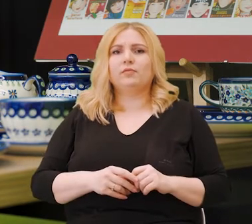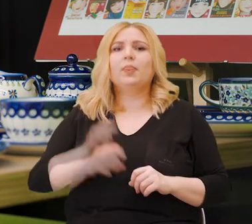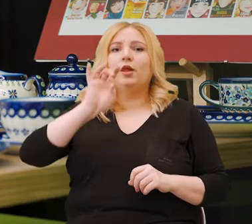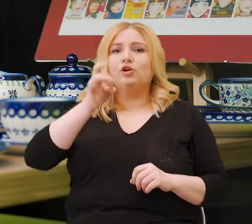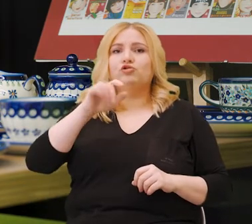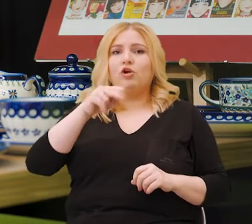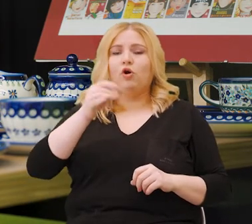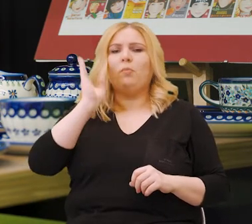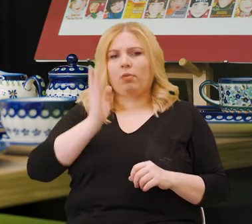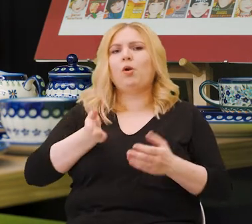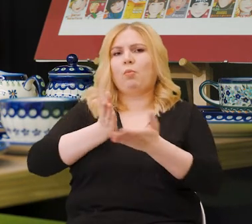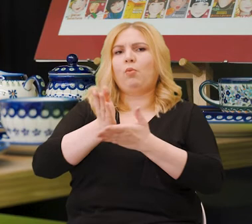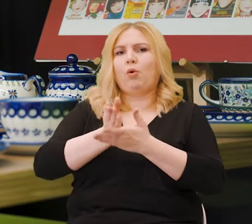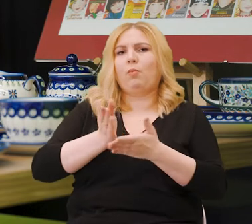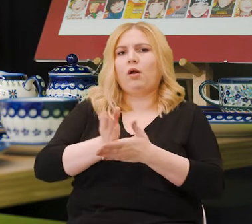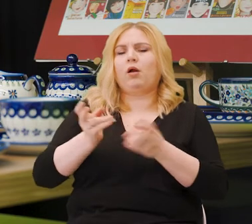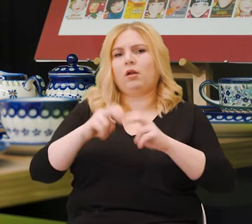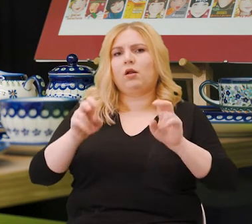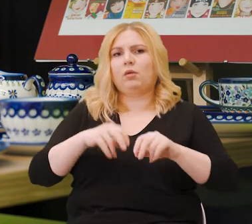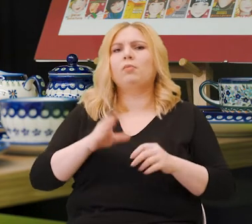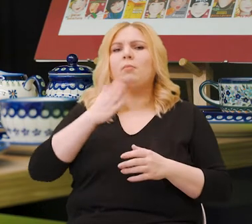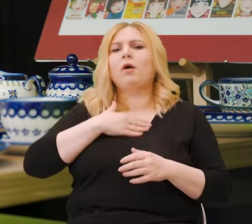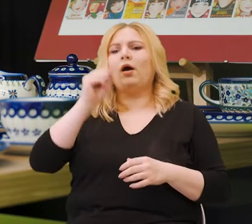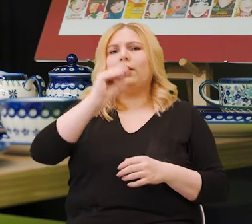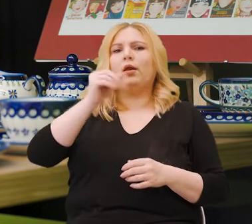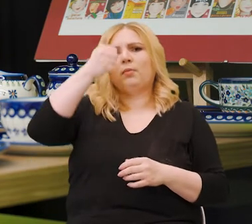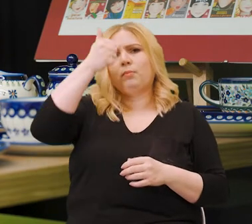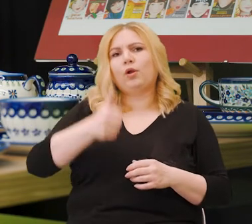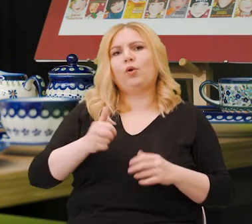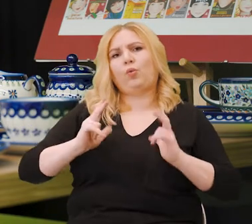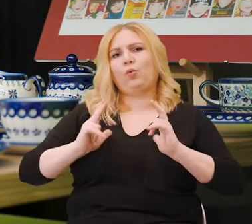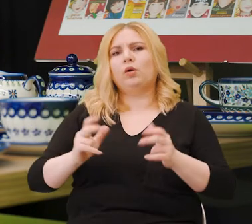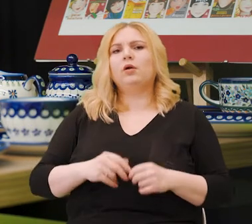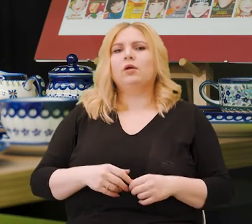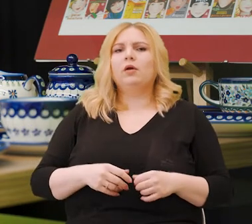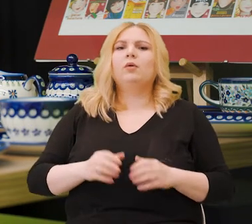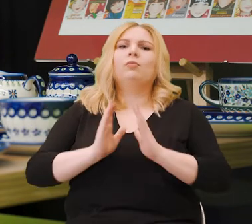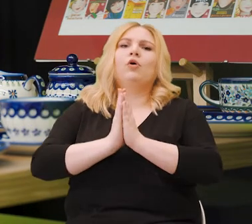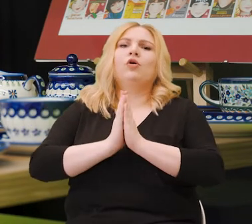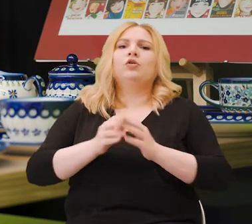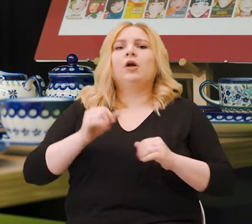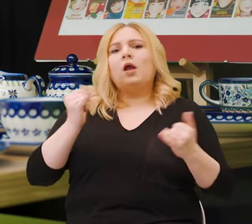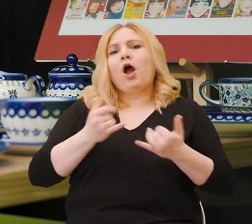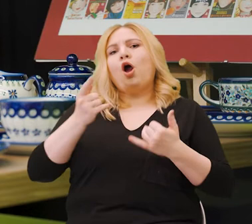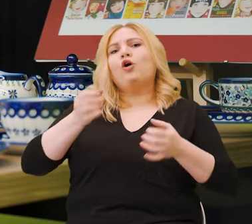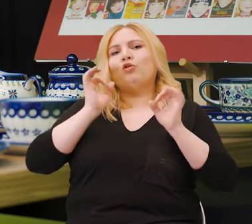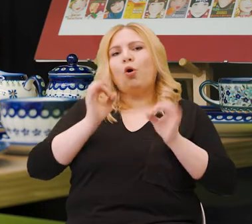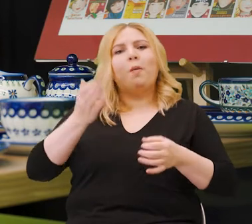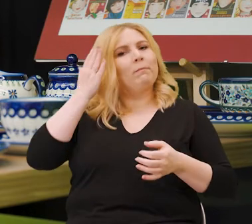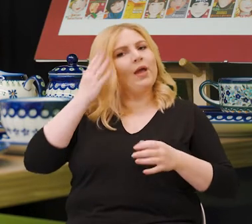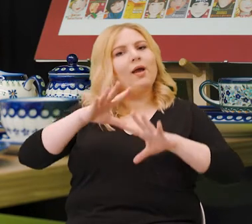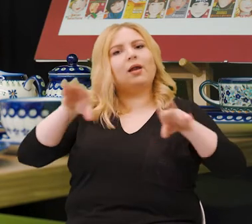Grzegorz będzie mu pomagał, ma jeszcze miesiąc urlopu. Boże drogi, jak to dobrze znów mieszkać z